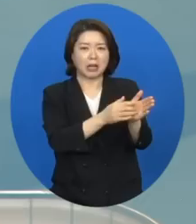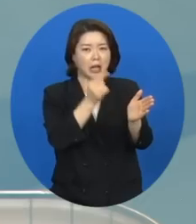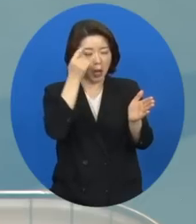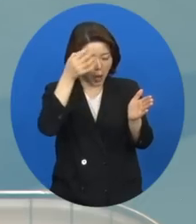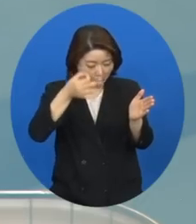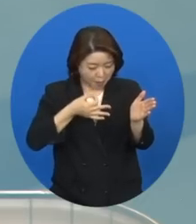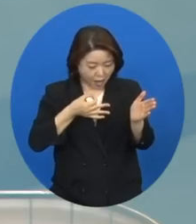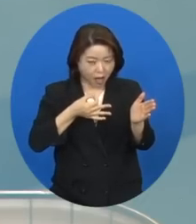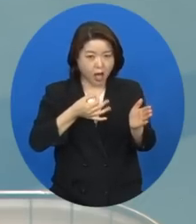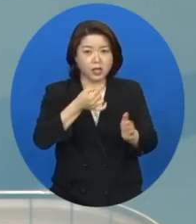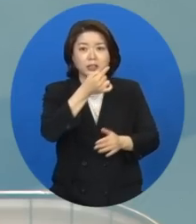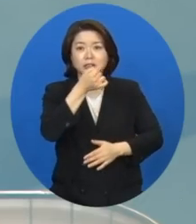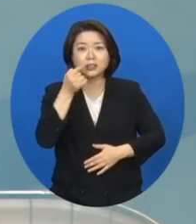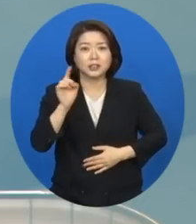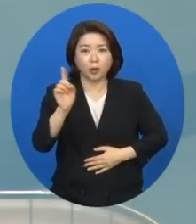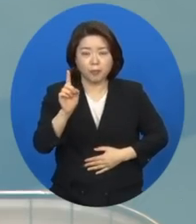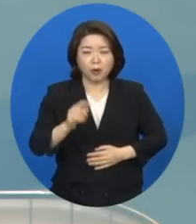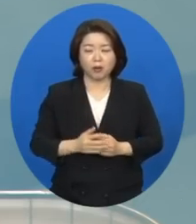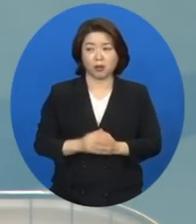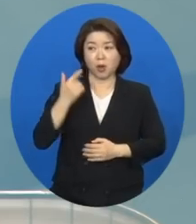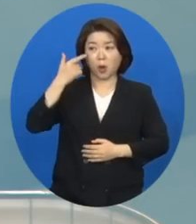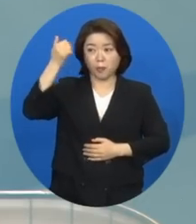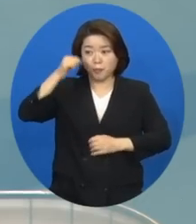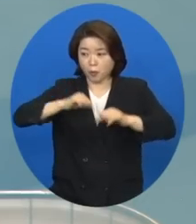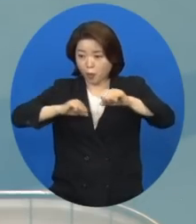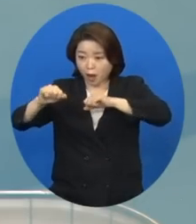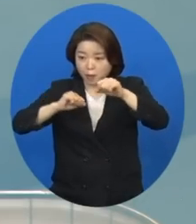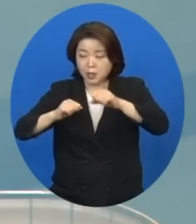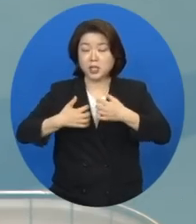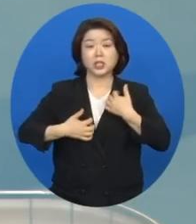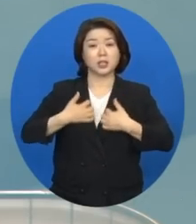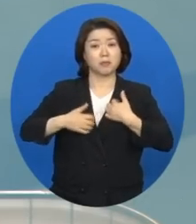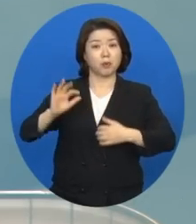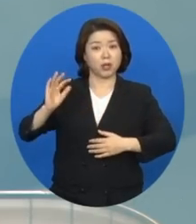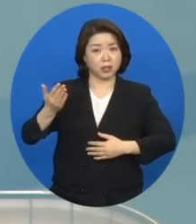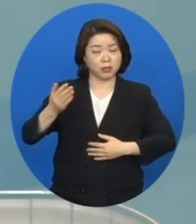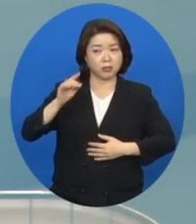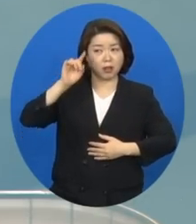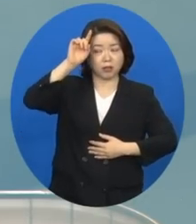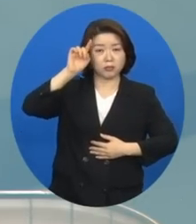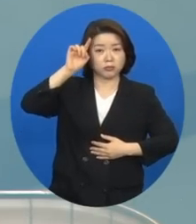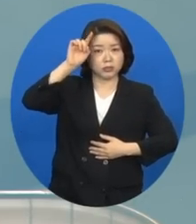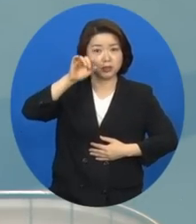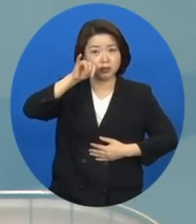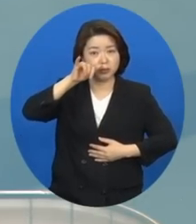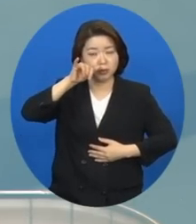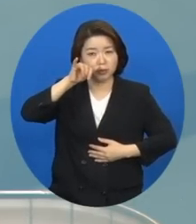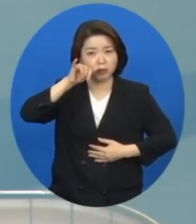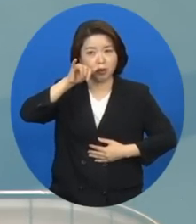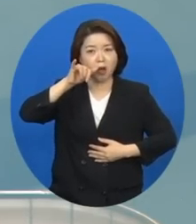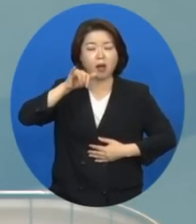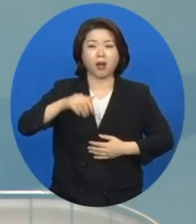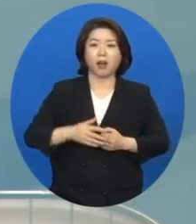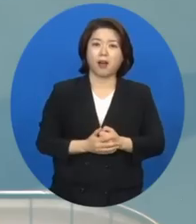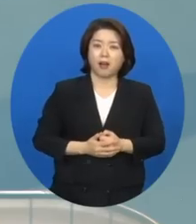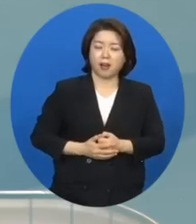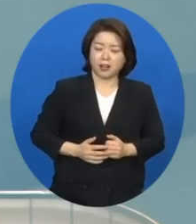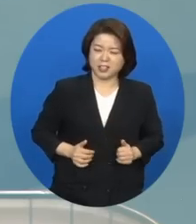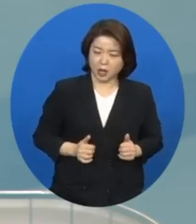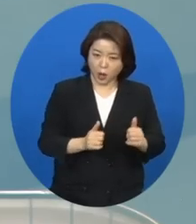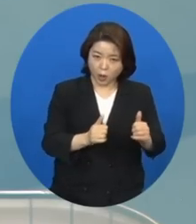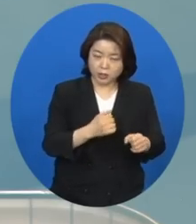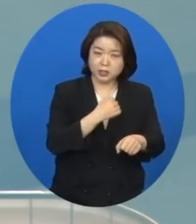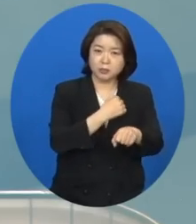증거가 목회하면서 기뻐야지 스트레스 받으면 되나? 였습니다. 그러니 열심히 하고